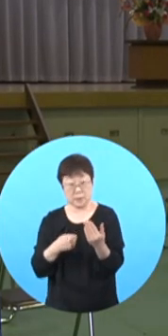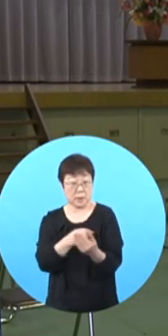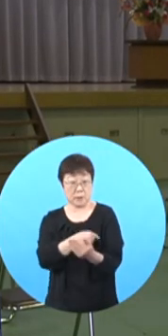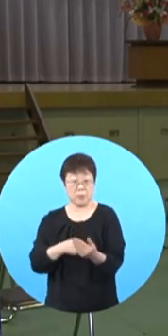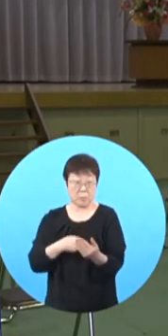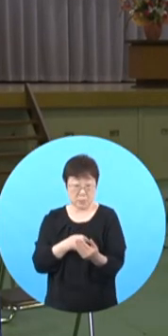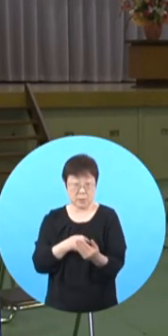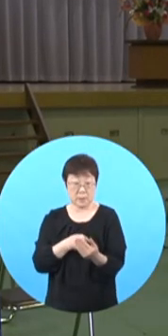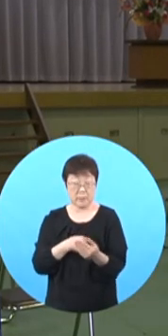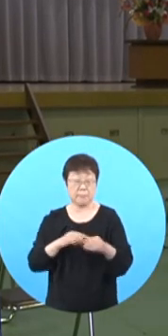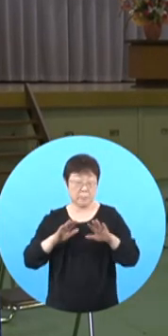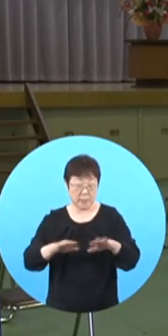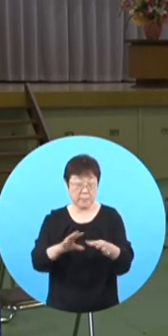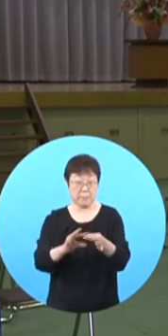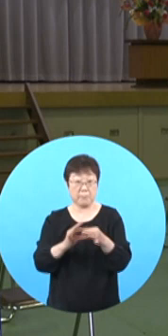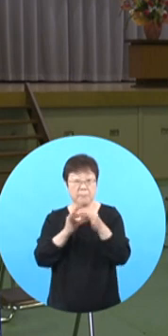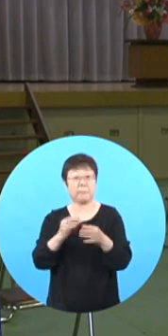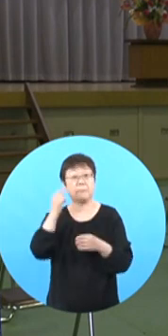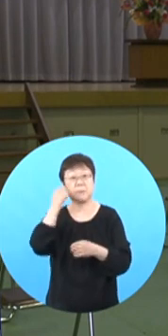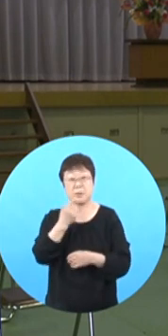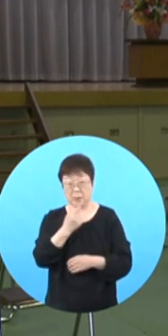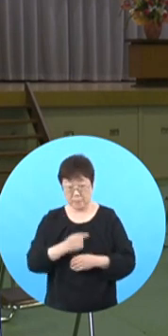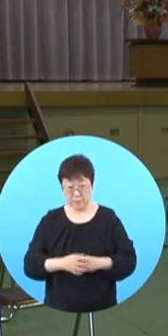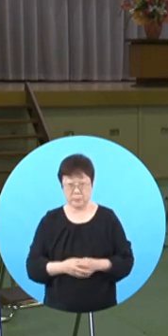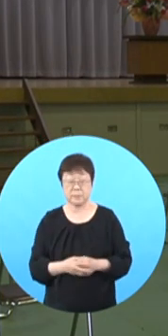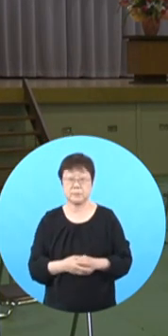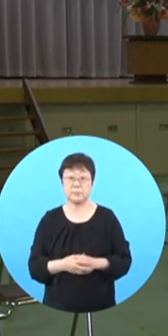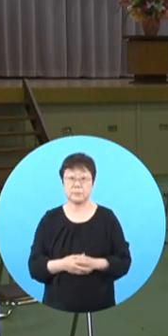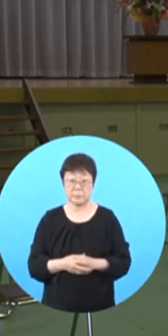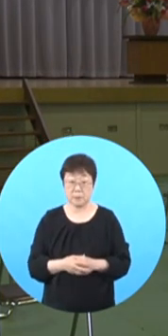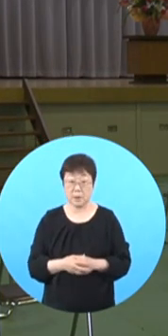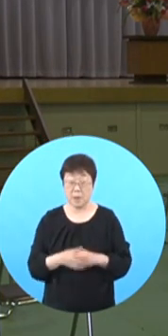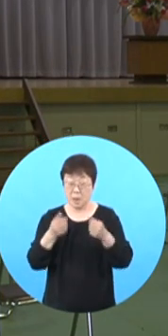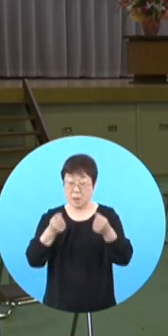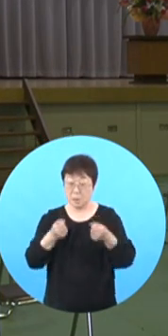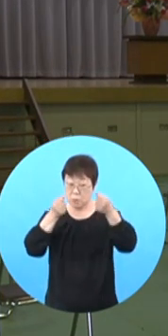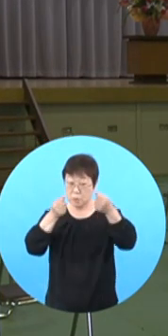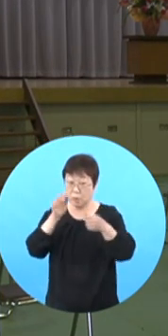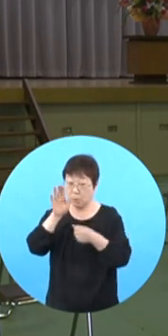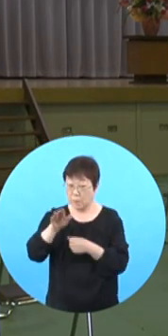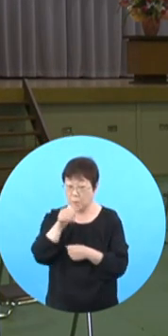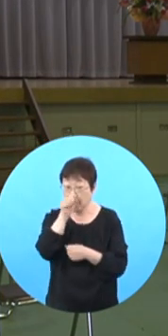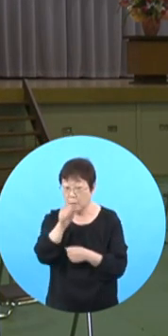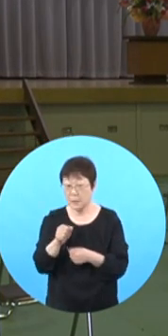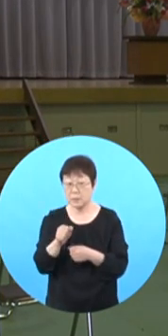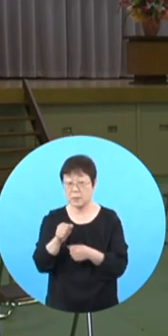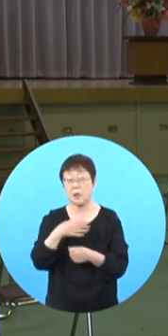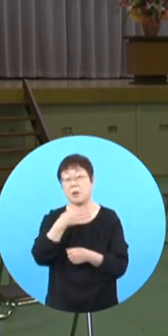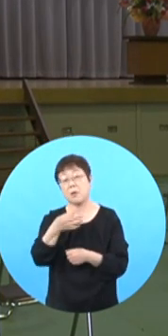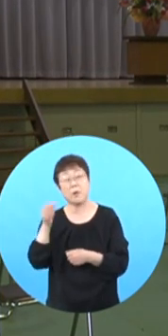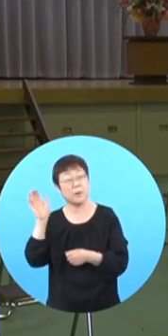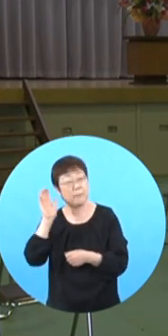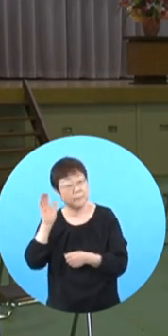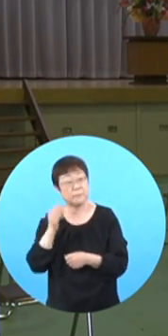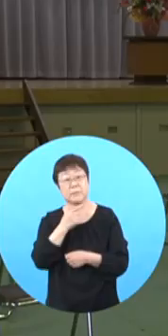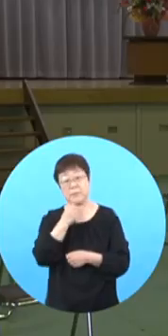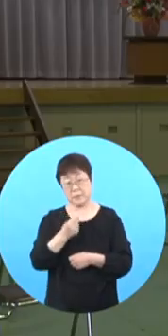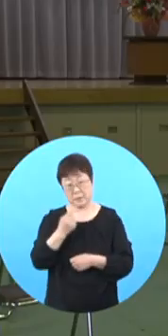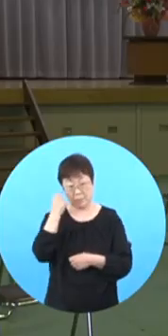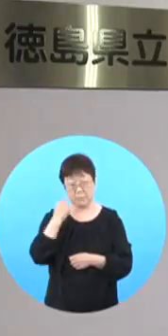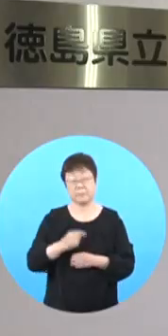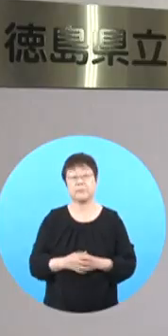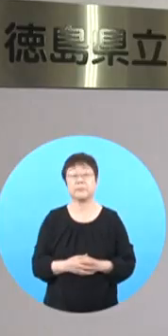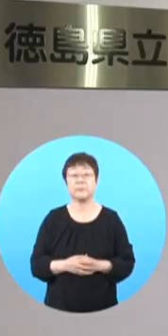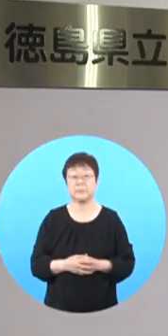びたいという気持ち、もうまさにね、今感じております。卒業してよかったっていう声がね、聞けたらなっていうふうに思っ